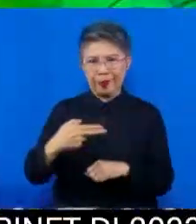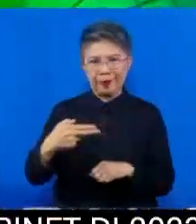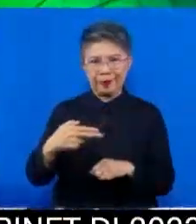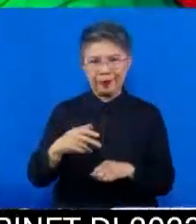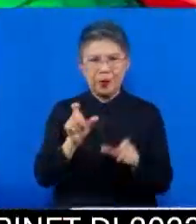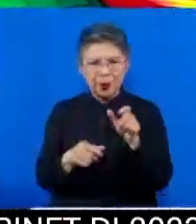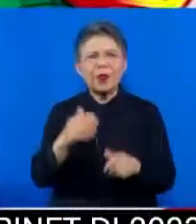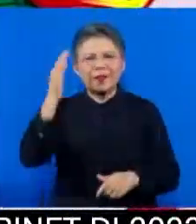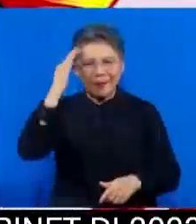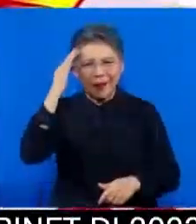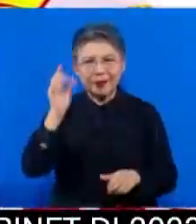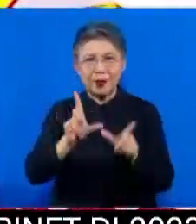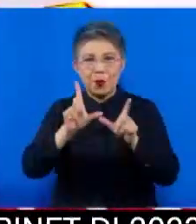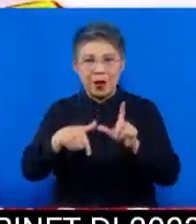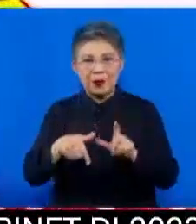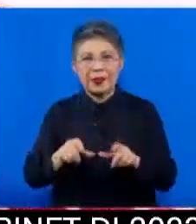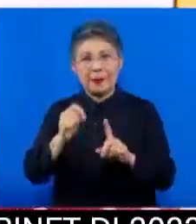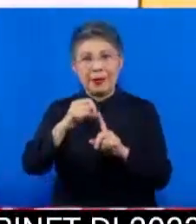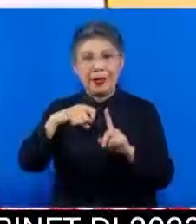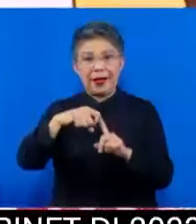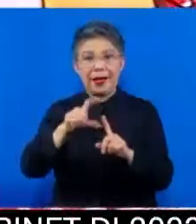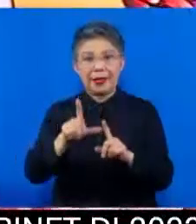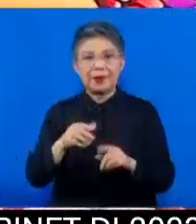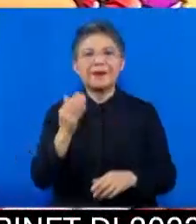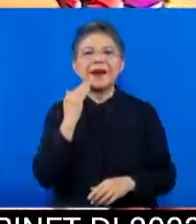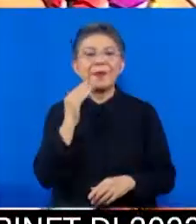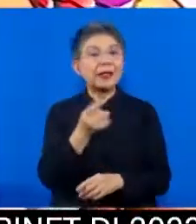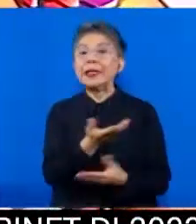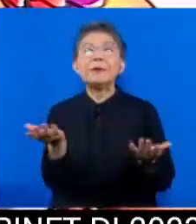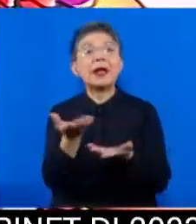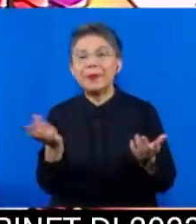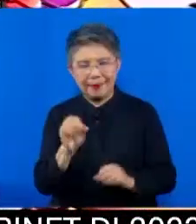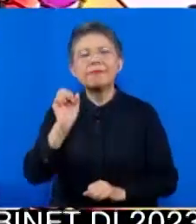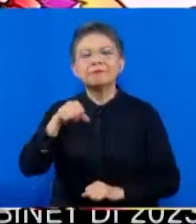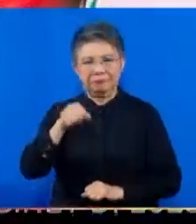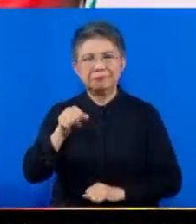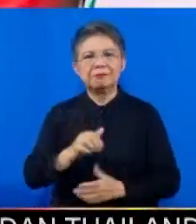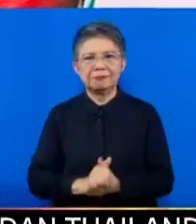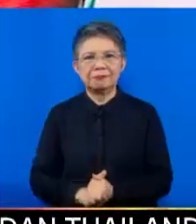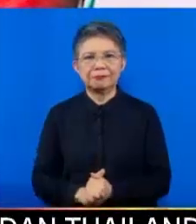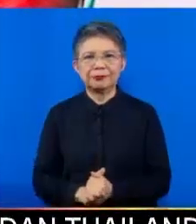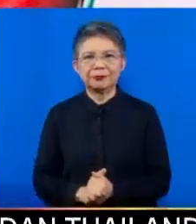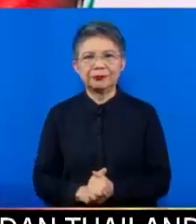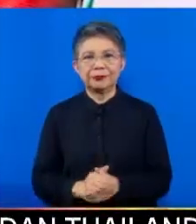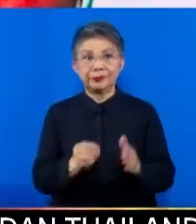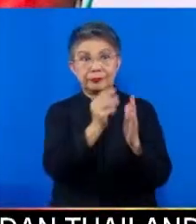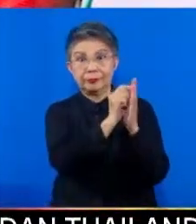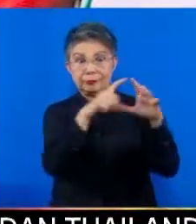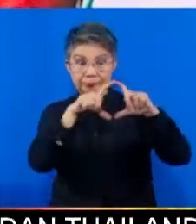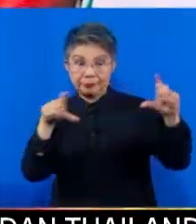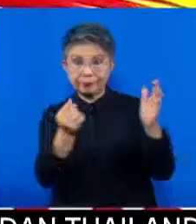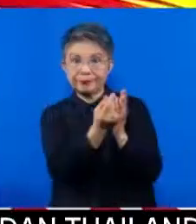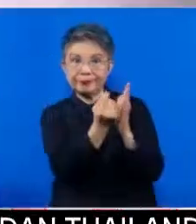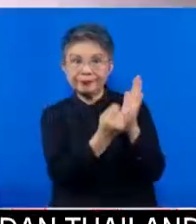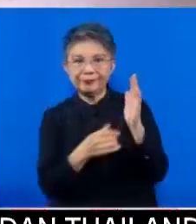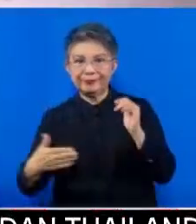heran jika warung makan kaki lima seperti ini mudah ditemui di mana saja. Spanduk ikonik yang umumnya